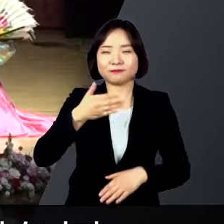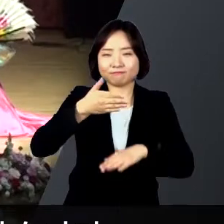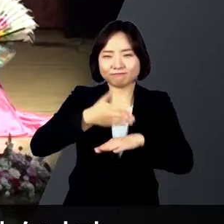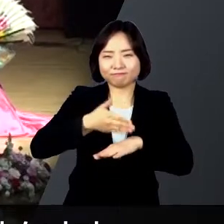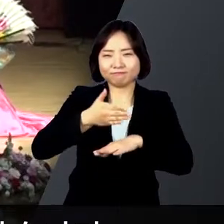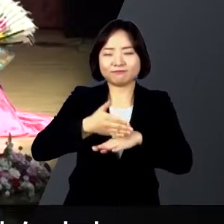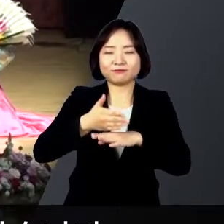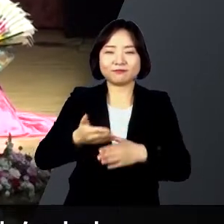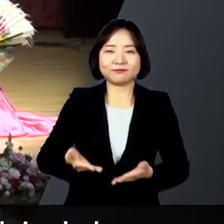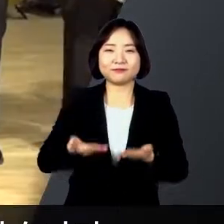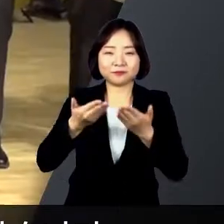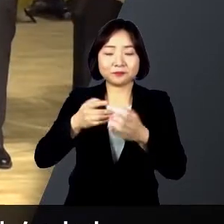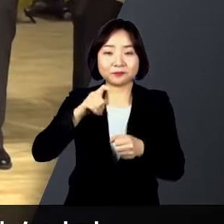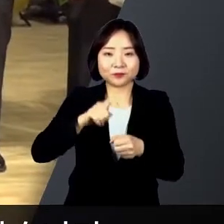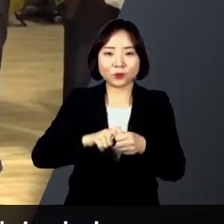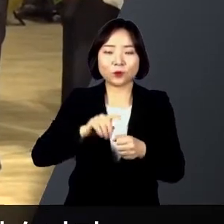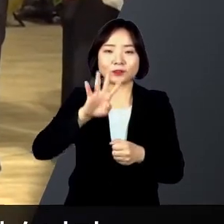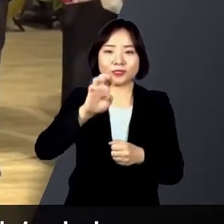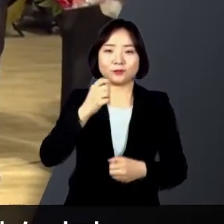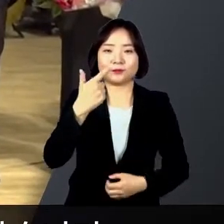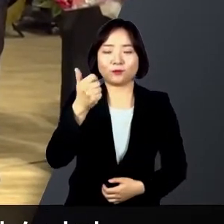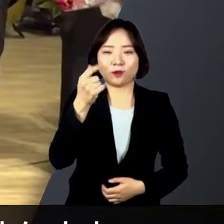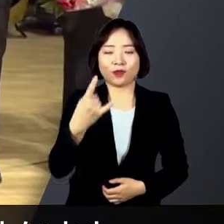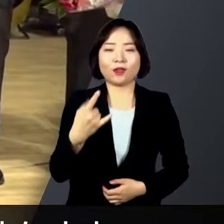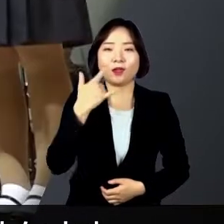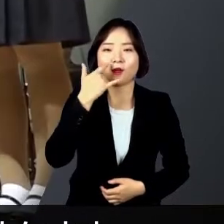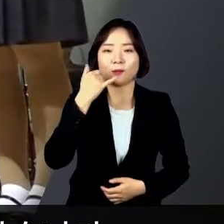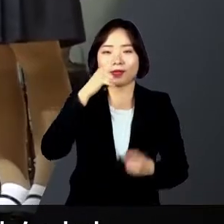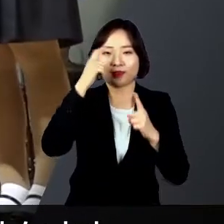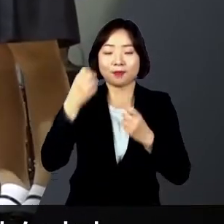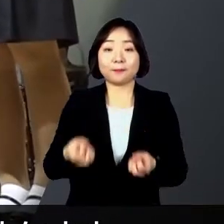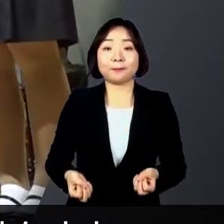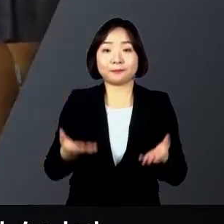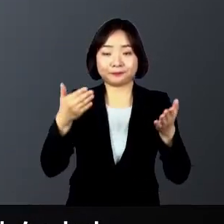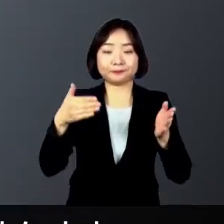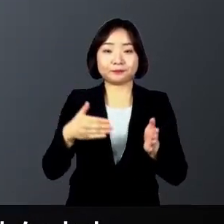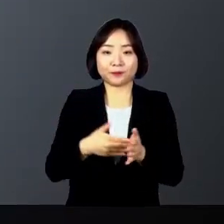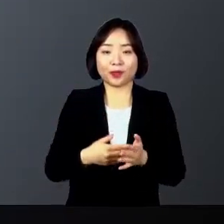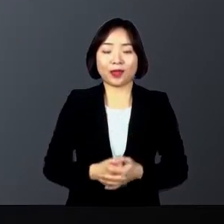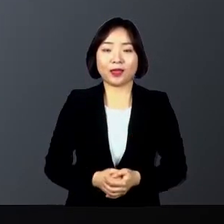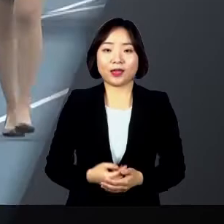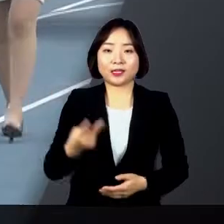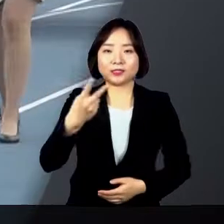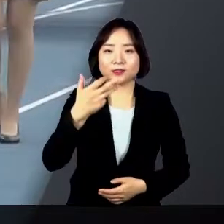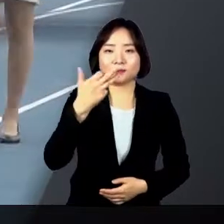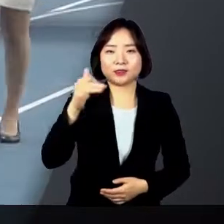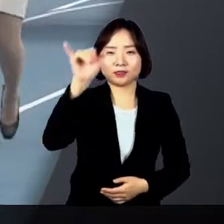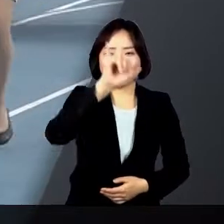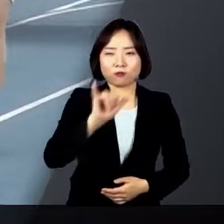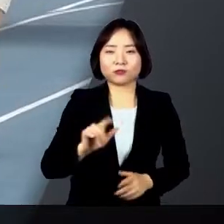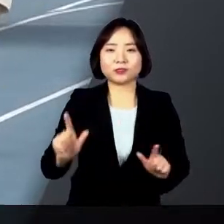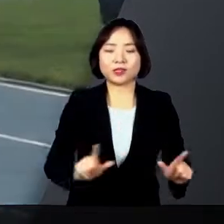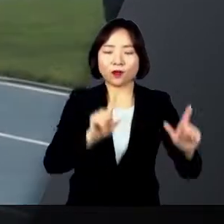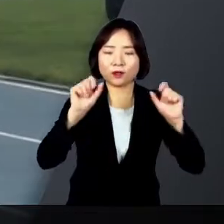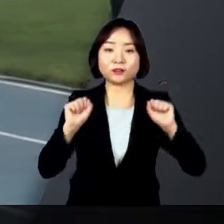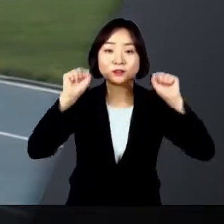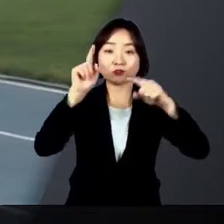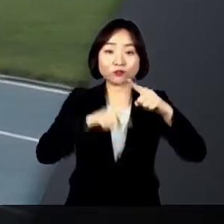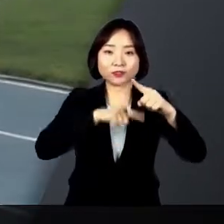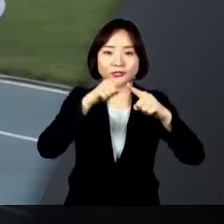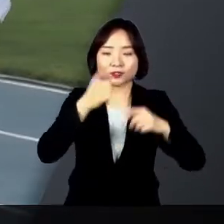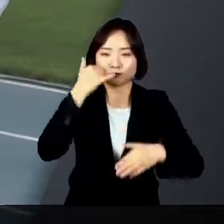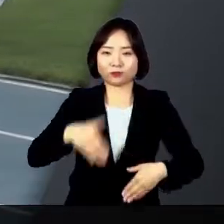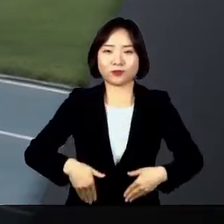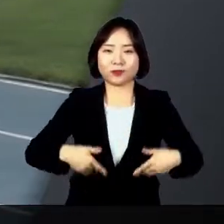어버이날에 감사하는 마음을 전하기 위해 제46회 어버이날 기념 행사가 열렸습니다. 2018